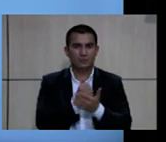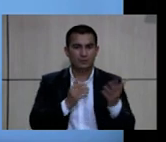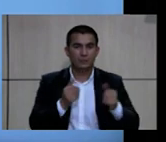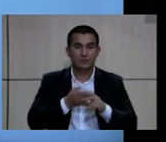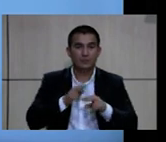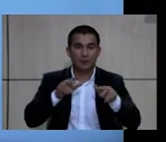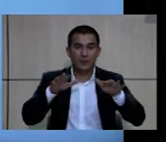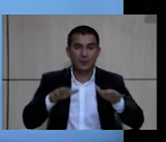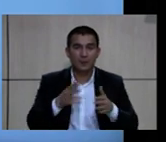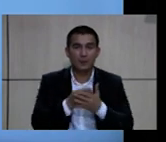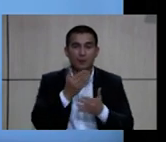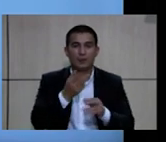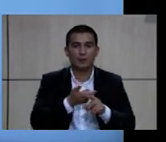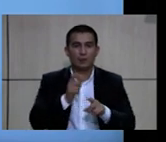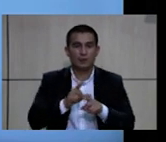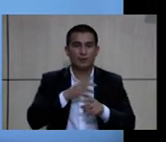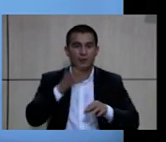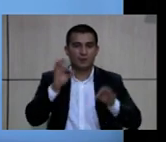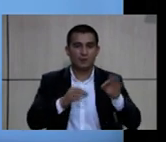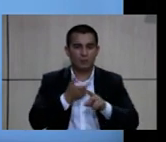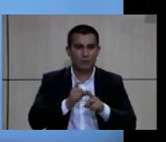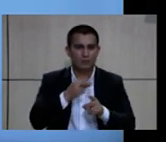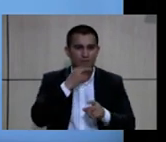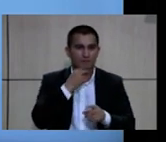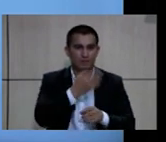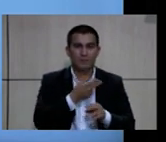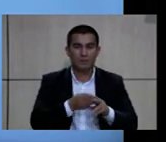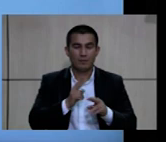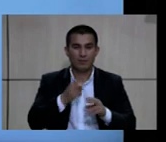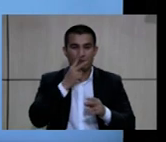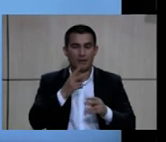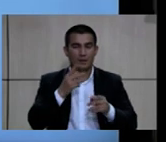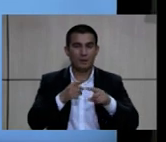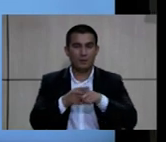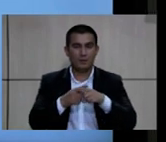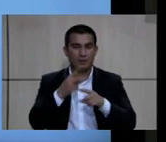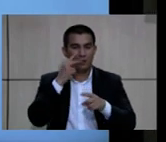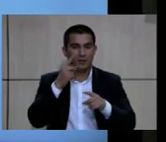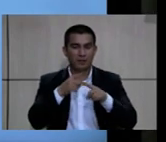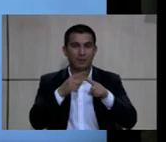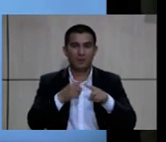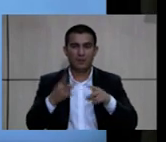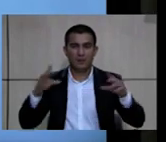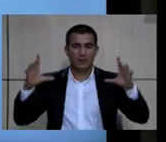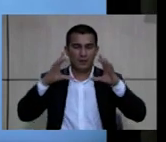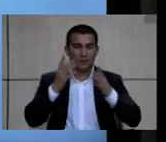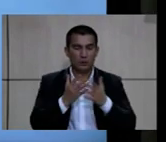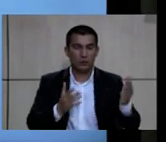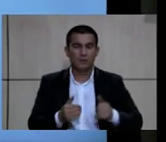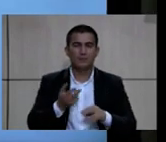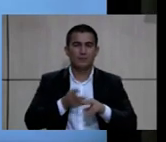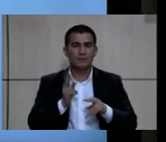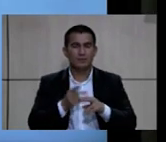Demek bunda chizmamizga e'tibor berasiz. İki to'g'ri chiziq kesishgan va